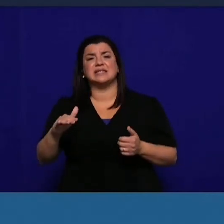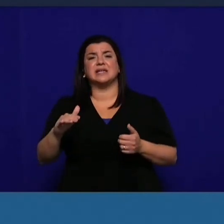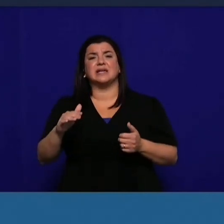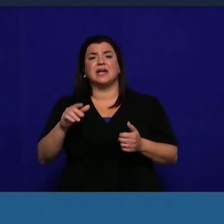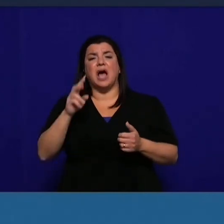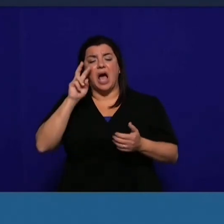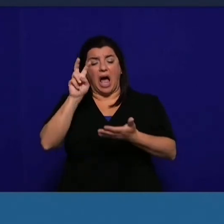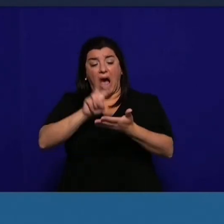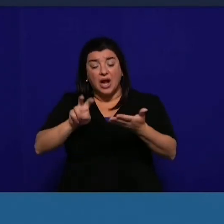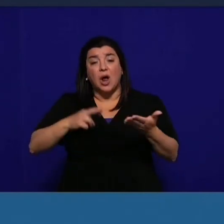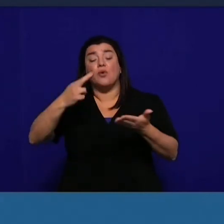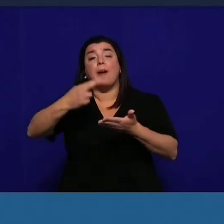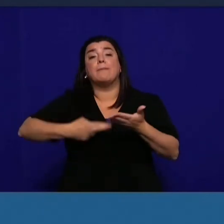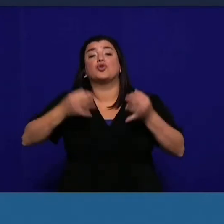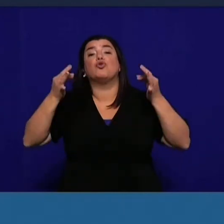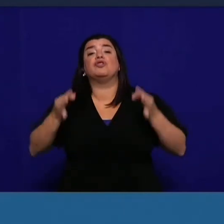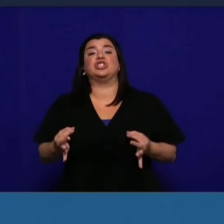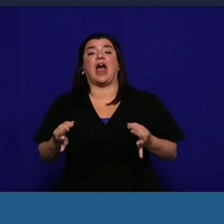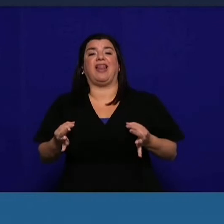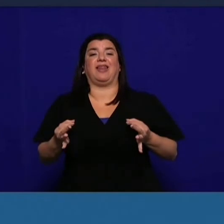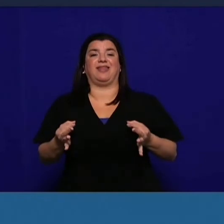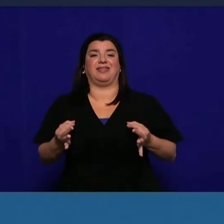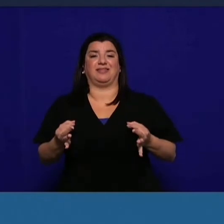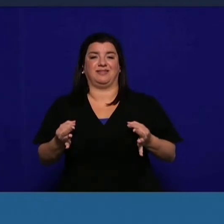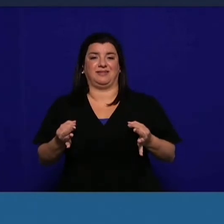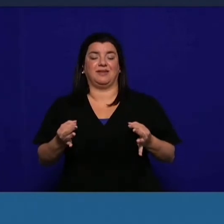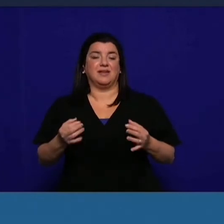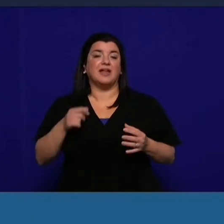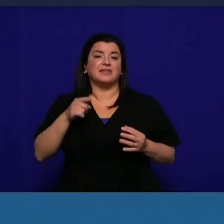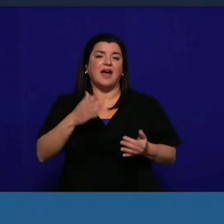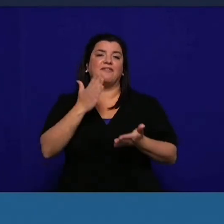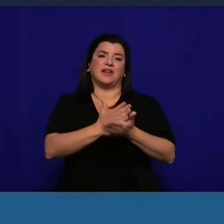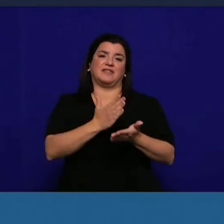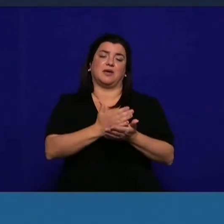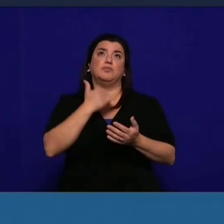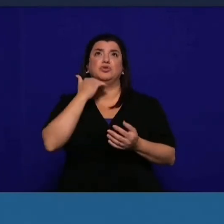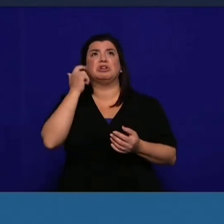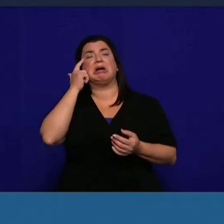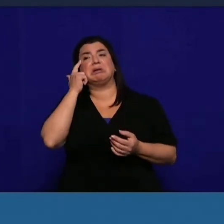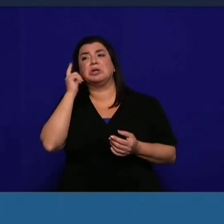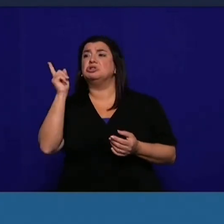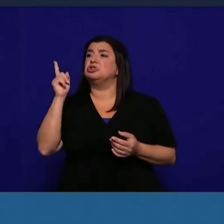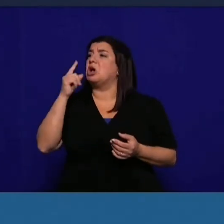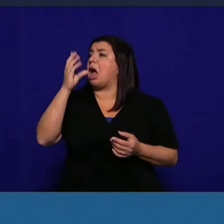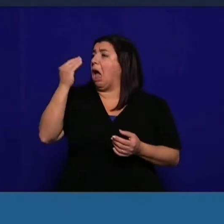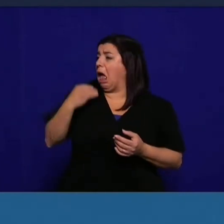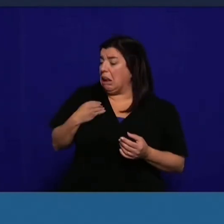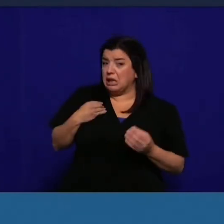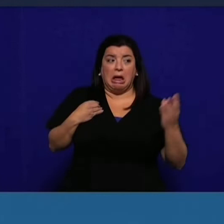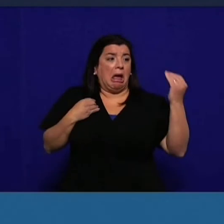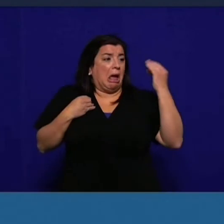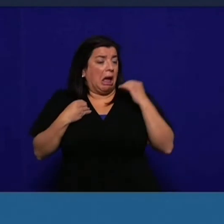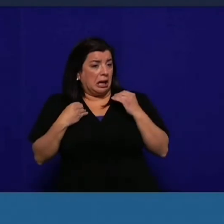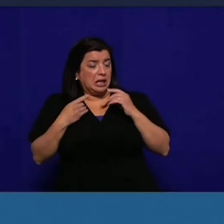ir-rapporti li aħna nkunu qegħdin nagħtukom għax dawn huma dak il-vera li qed jiġri u ma noqogħdux nisimgħu mixnijat li jkunu għaddejjin